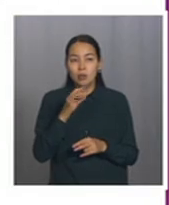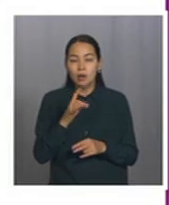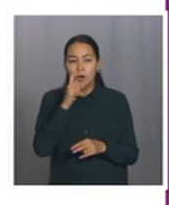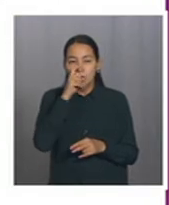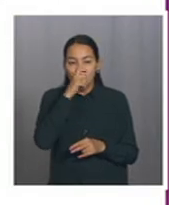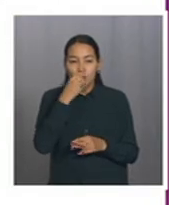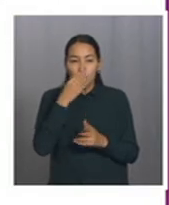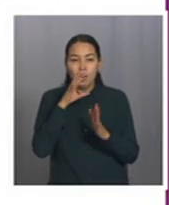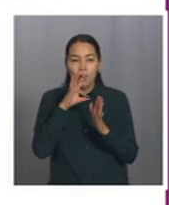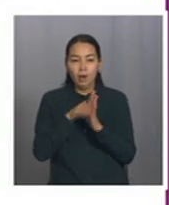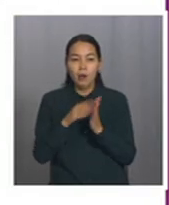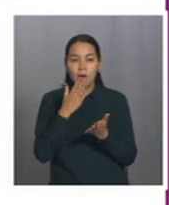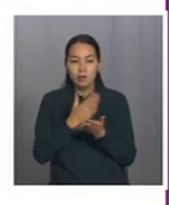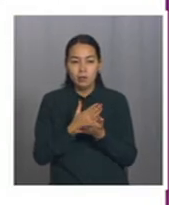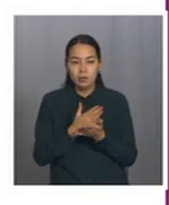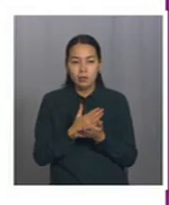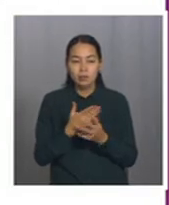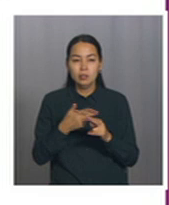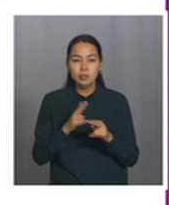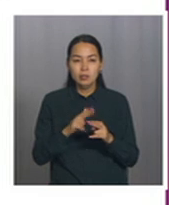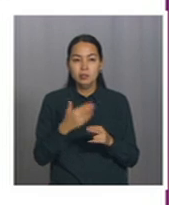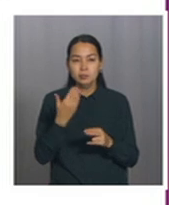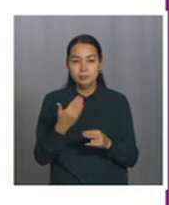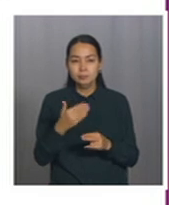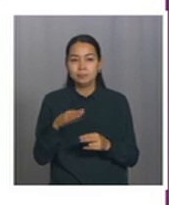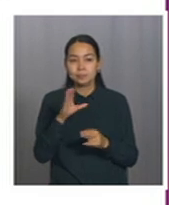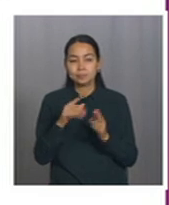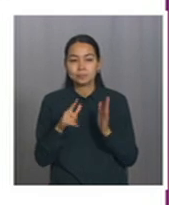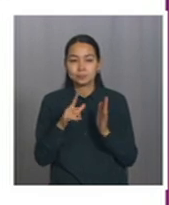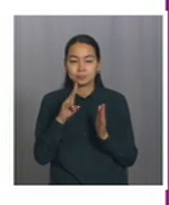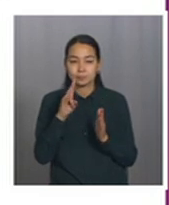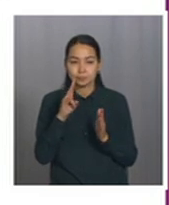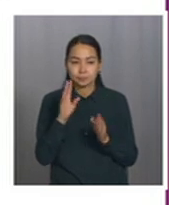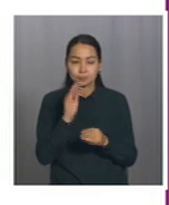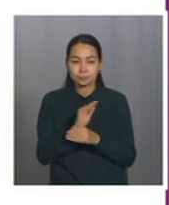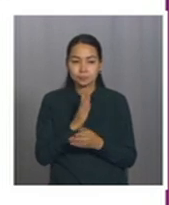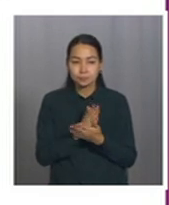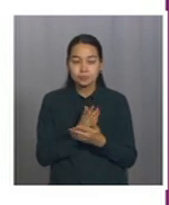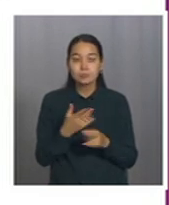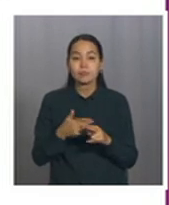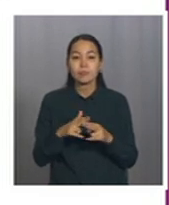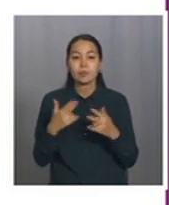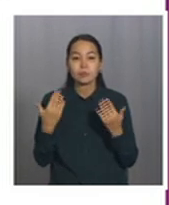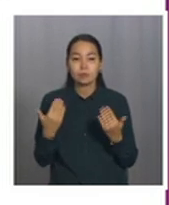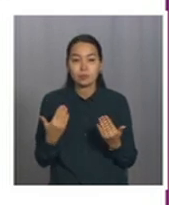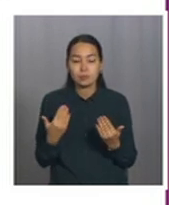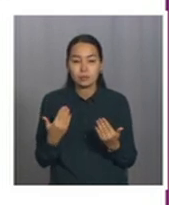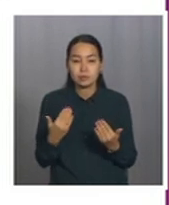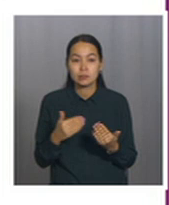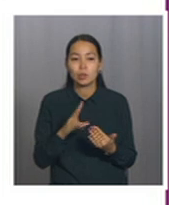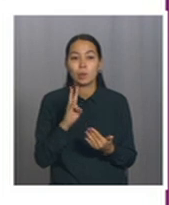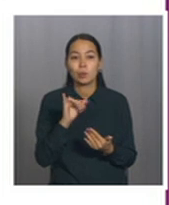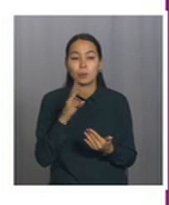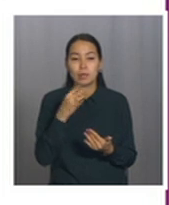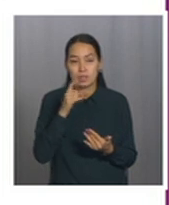байланышты. Яны нуклеин кышкылдарынын курамына фосфор кышкылынын калдыгы кирет. Сонун катар нуклеин кышкылдарынын